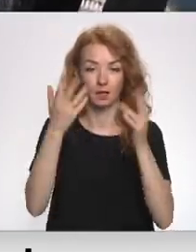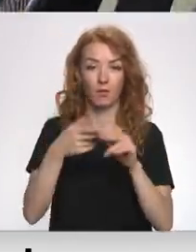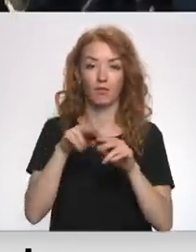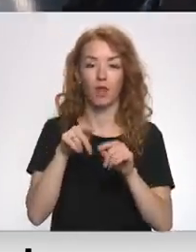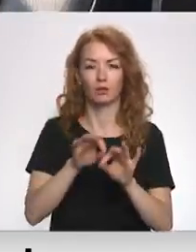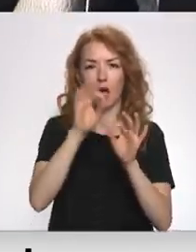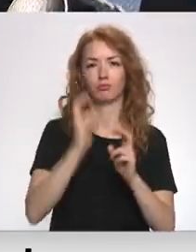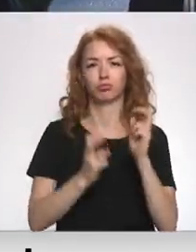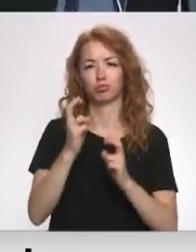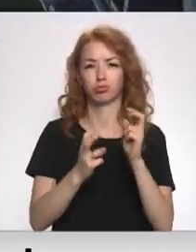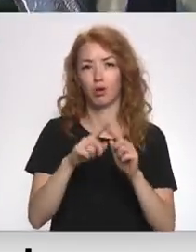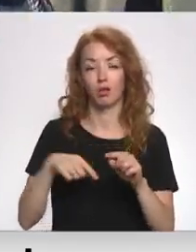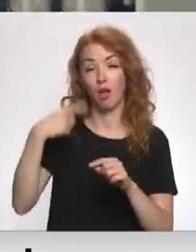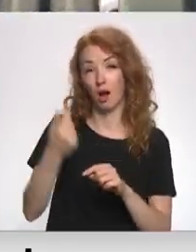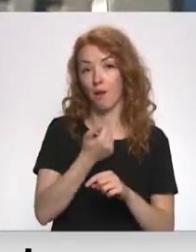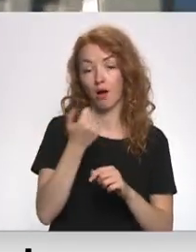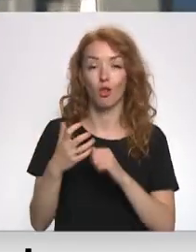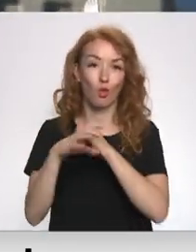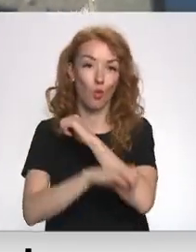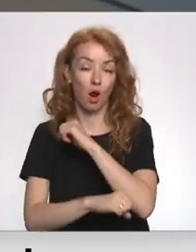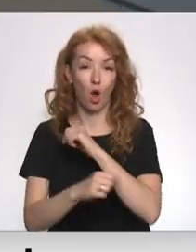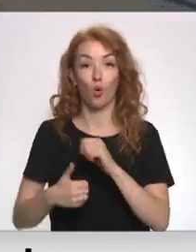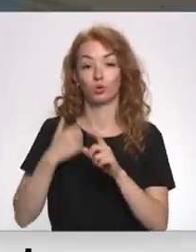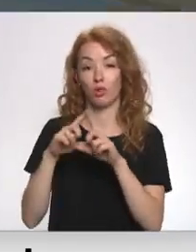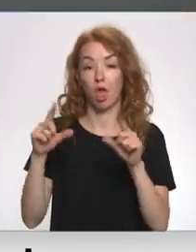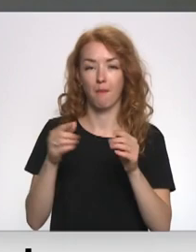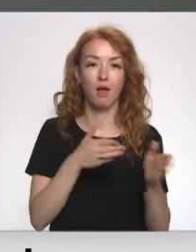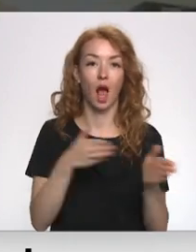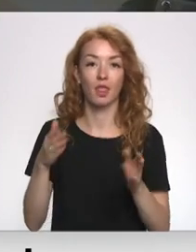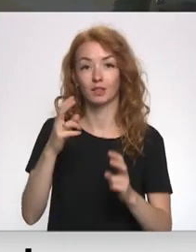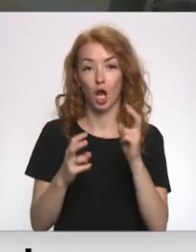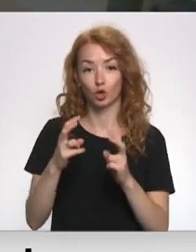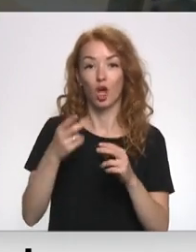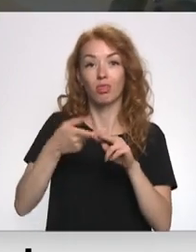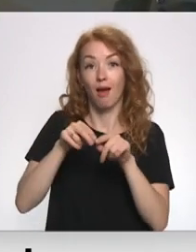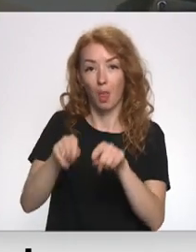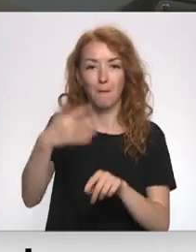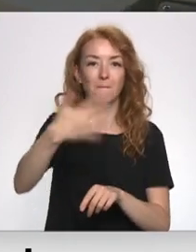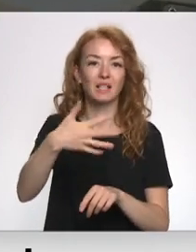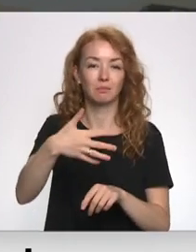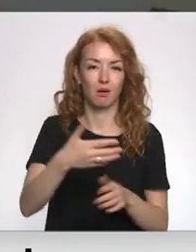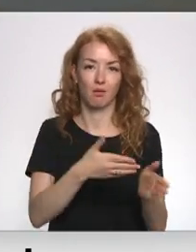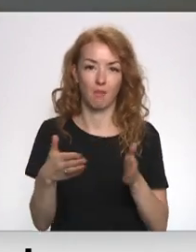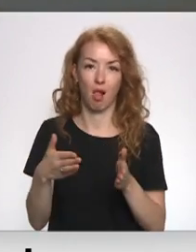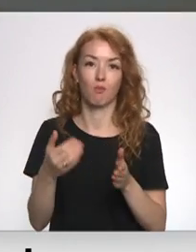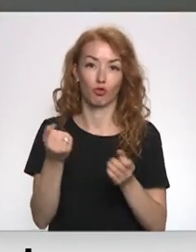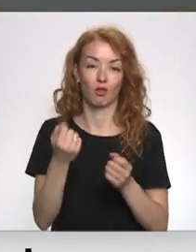ražošana varētu sākties jau nākamā gada nogalē un uzņēmēji gatavi saražot 50 Fox automašīnu gadā.